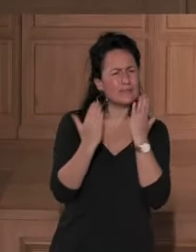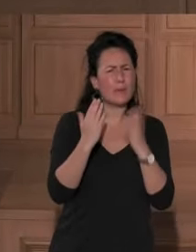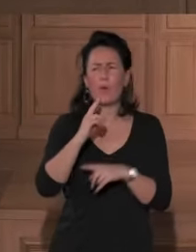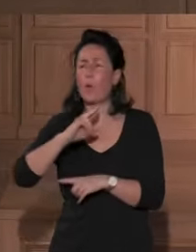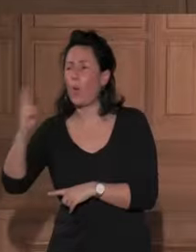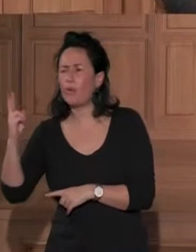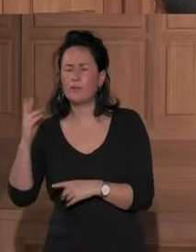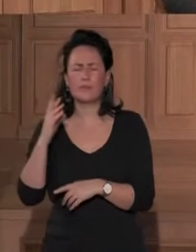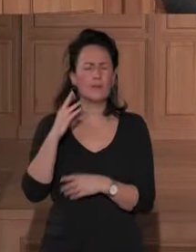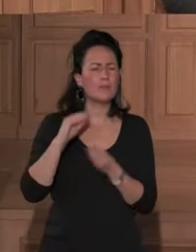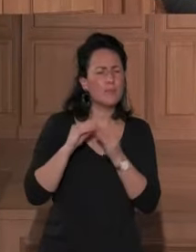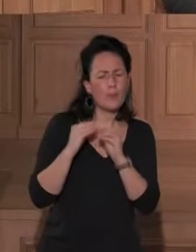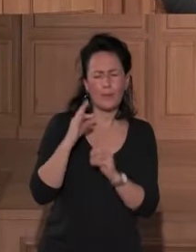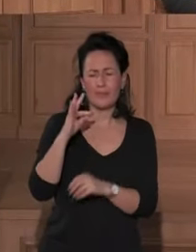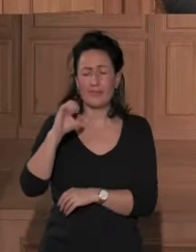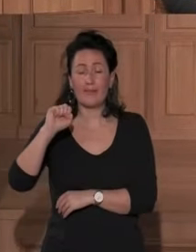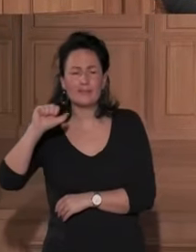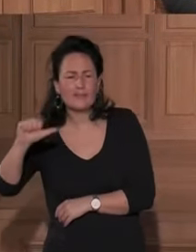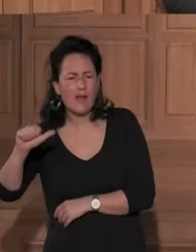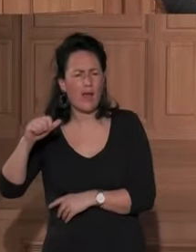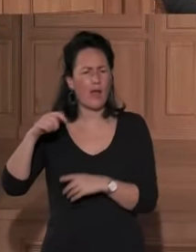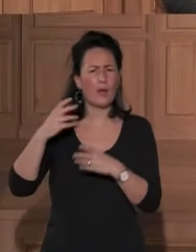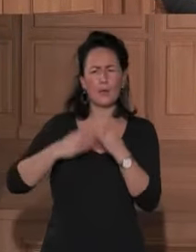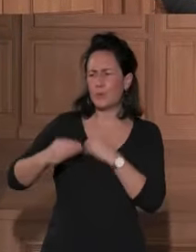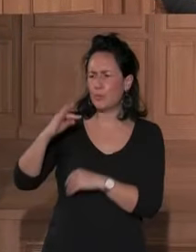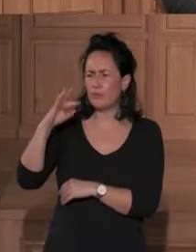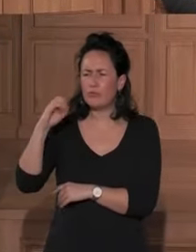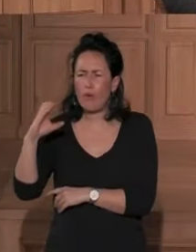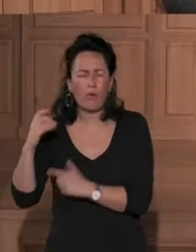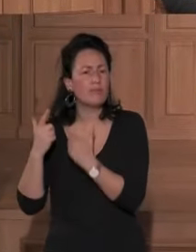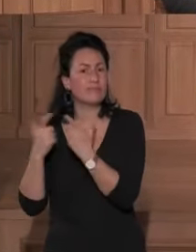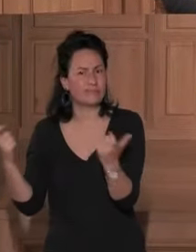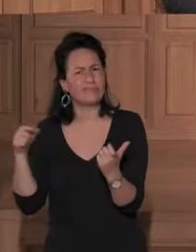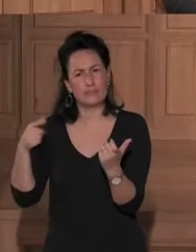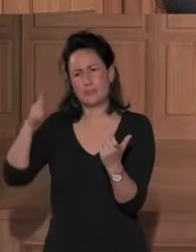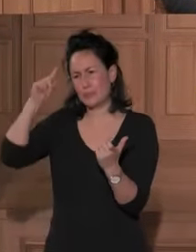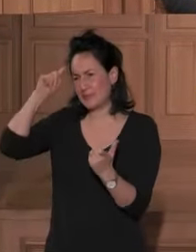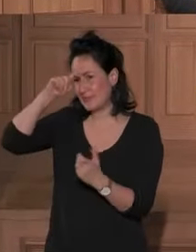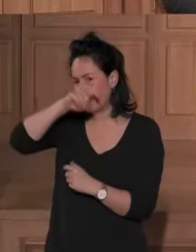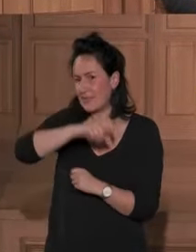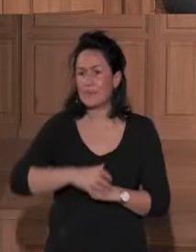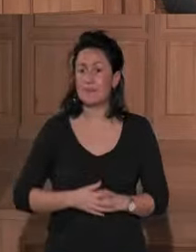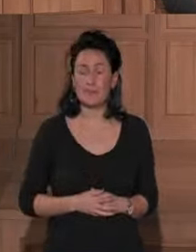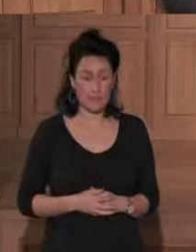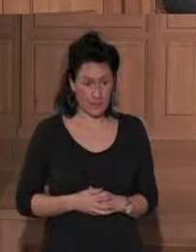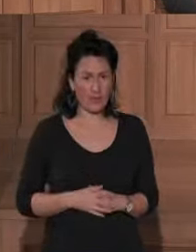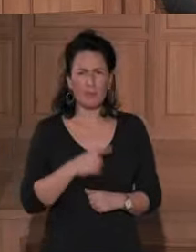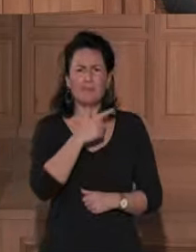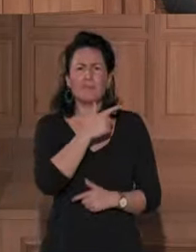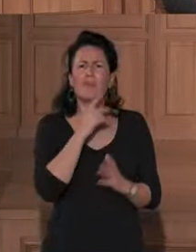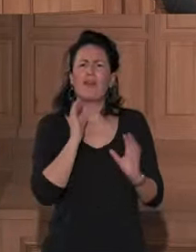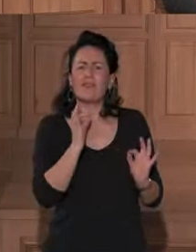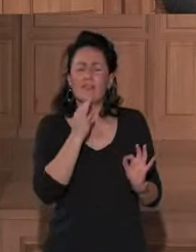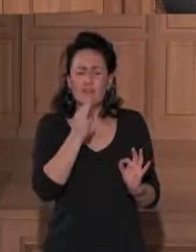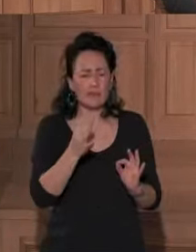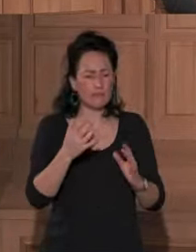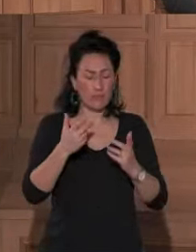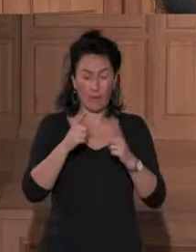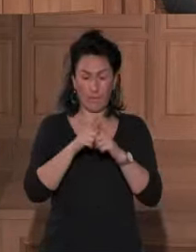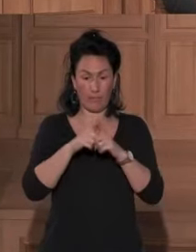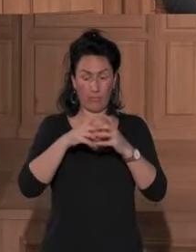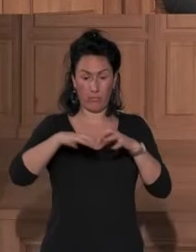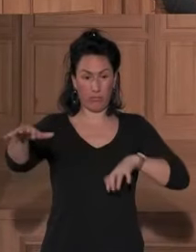fait, je pense que tout ce que vous évoquez sur les faire tomber les murs,